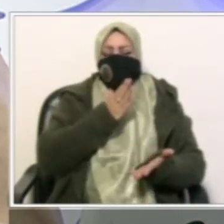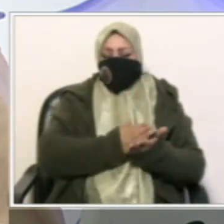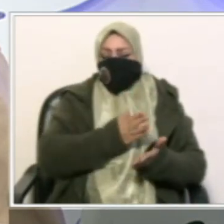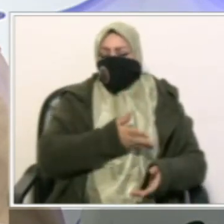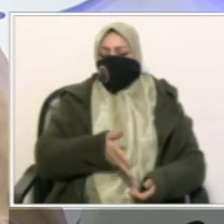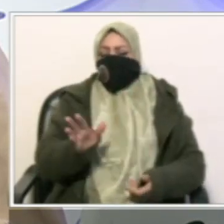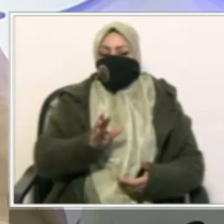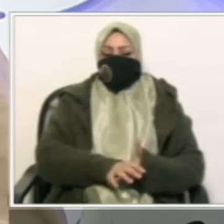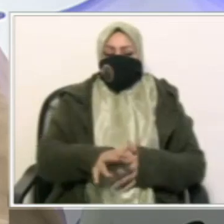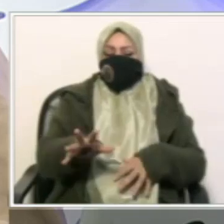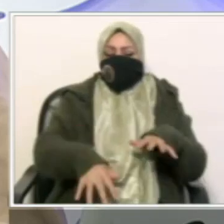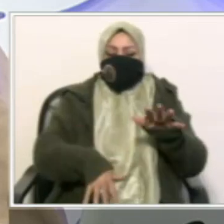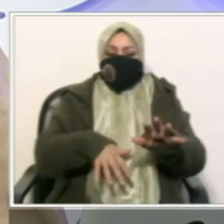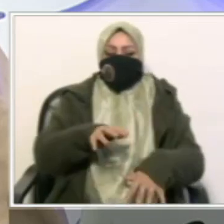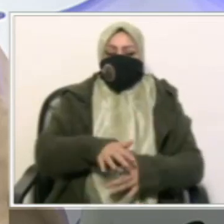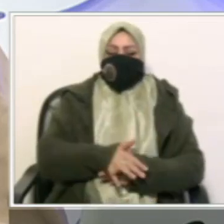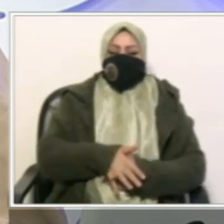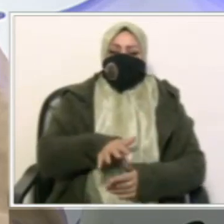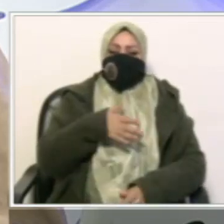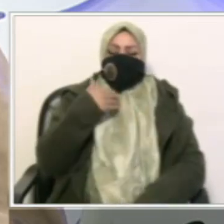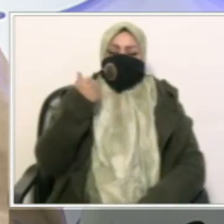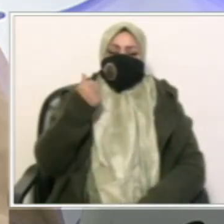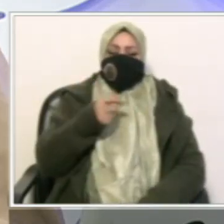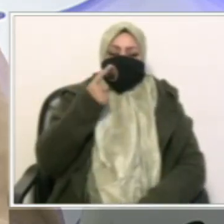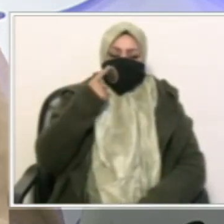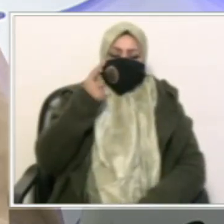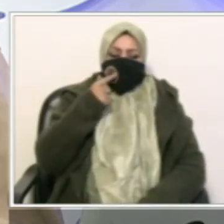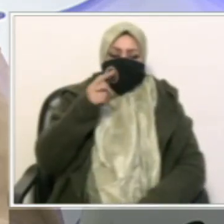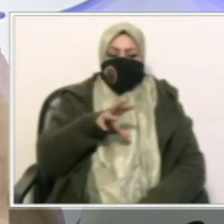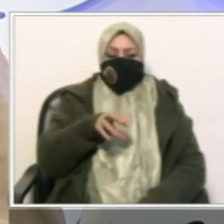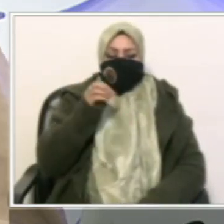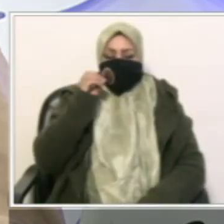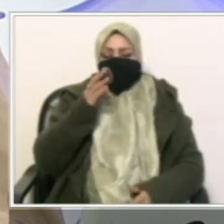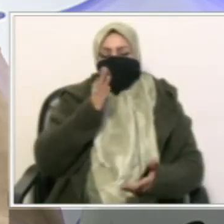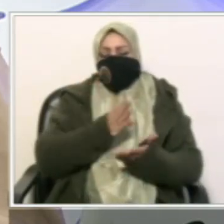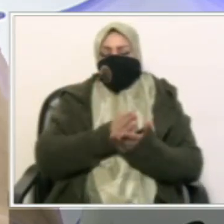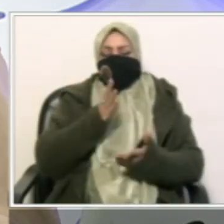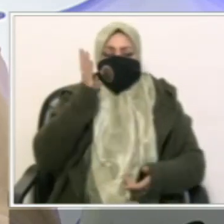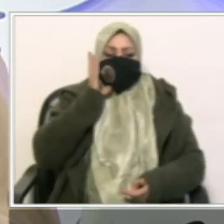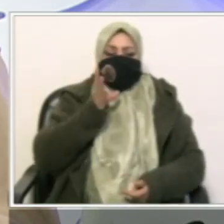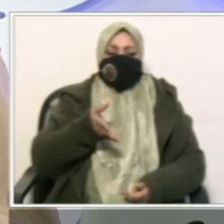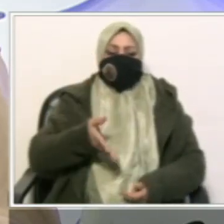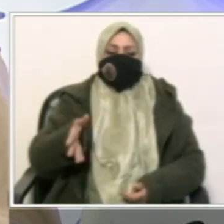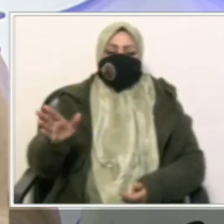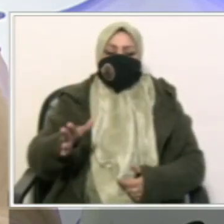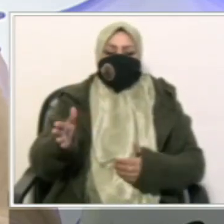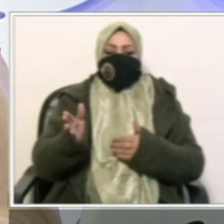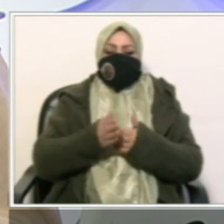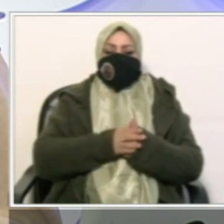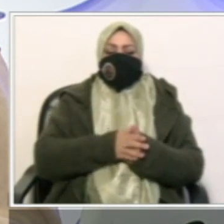والله بضاعتك تقطع الصلاة وتأتي تدافع عن مالك، فالله رحيم بعباده.